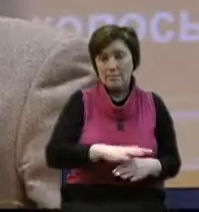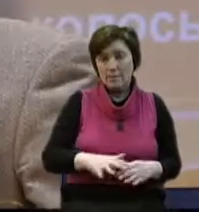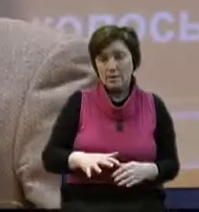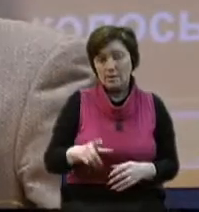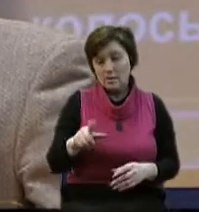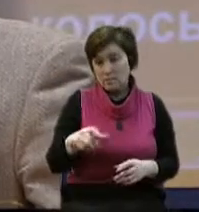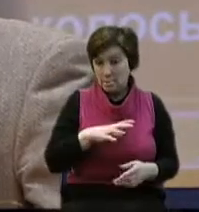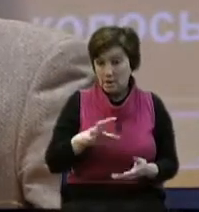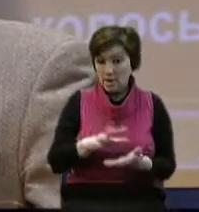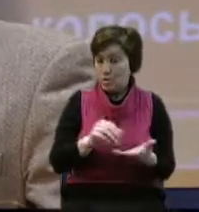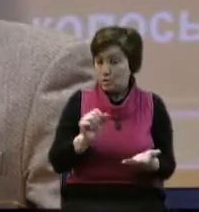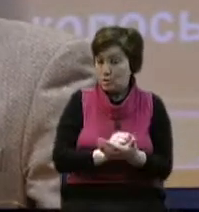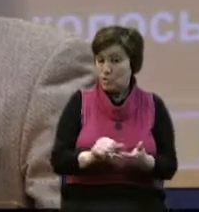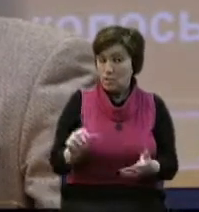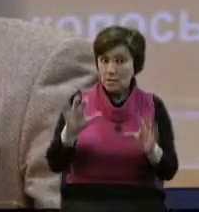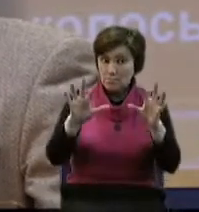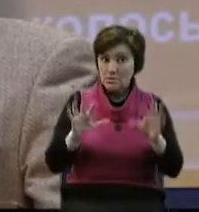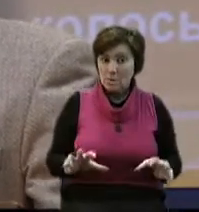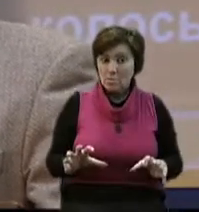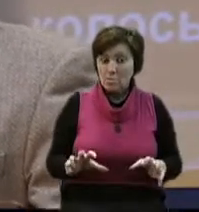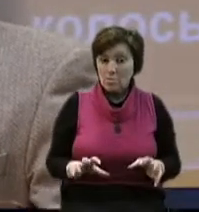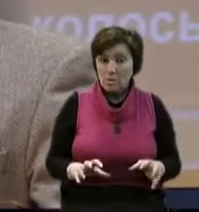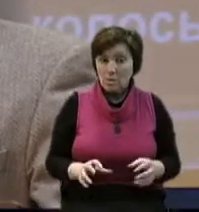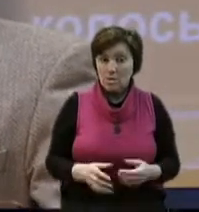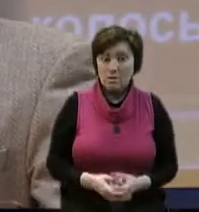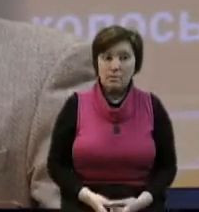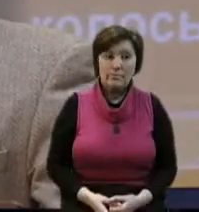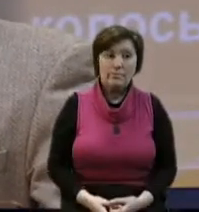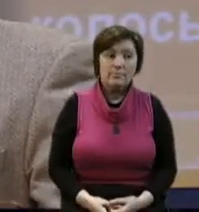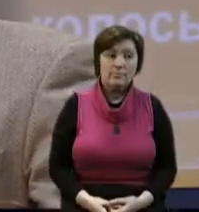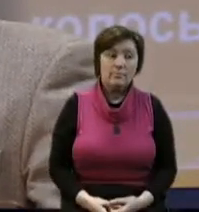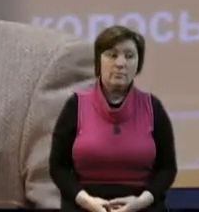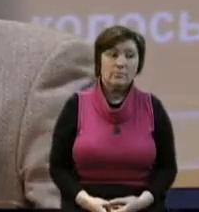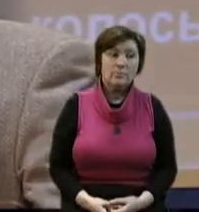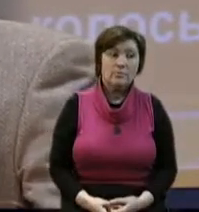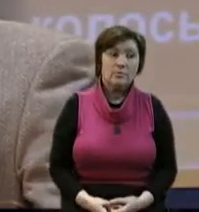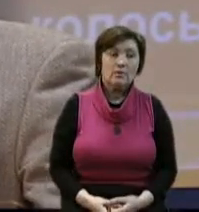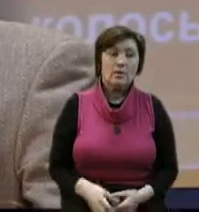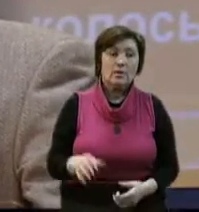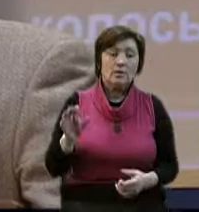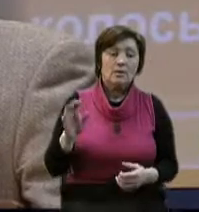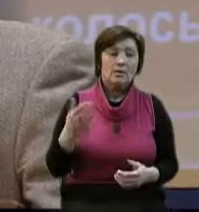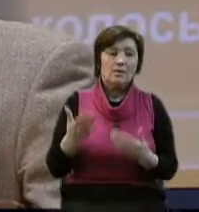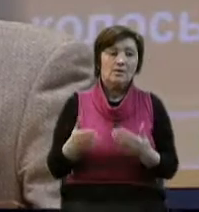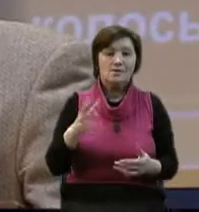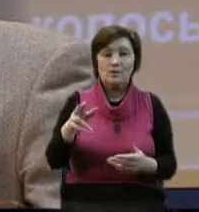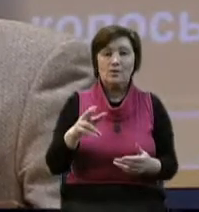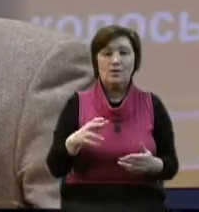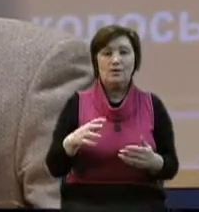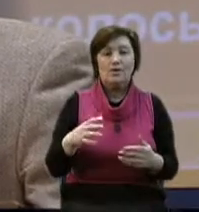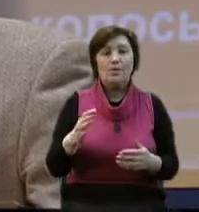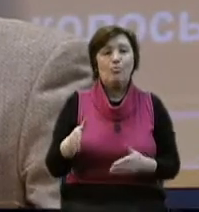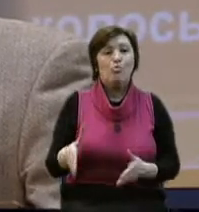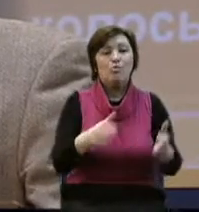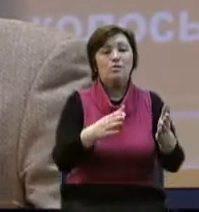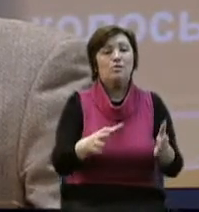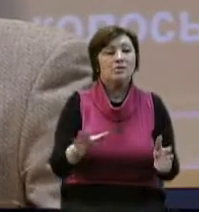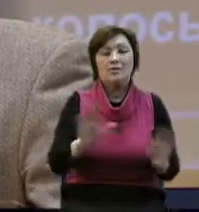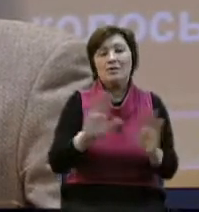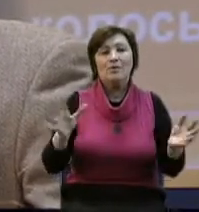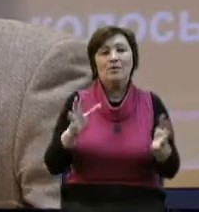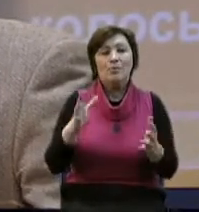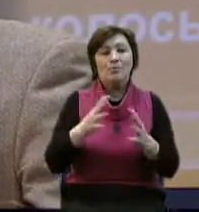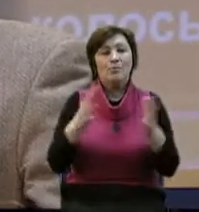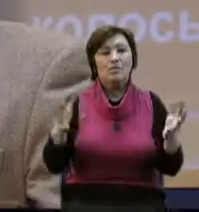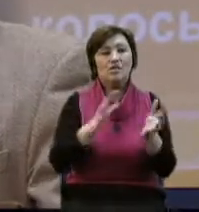было нарушением закона, если только этот путь не занимал больше, чем 900 метров. Тогда это